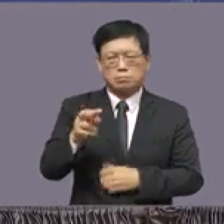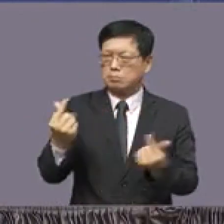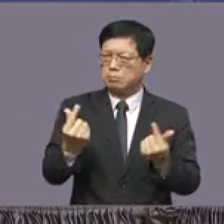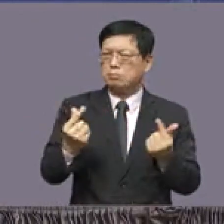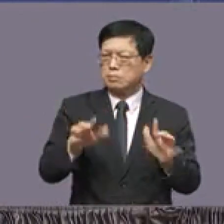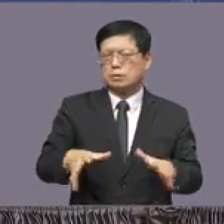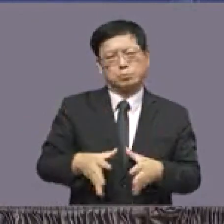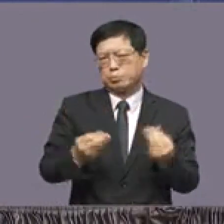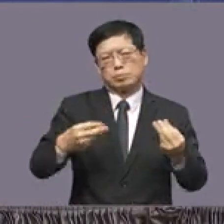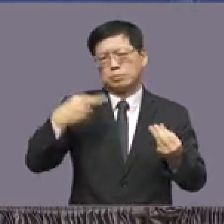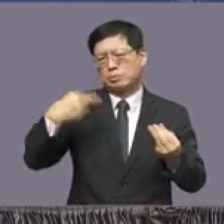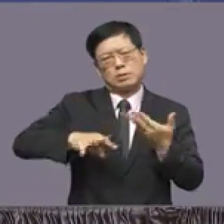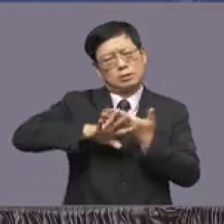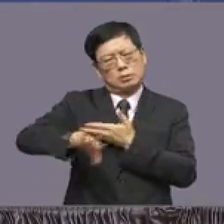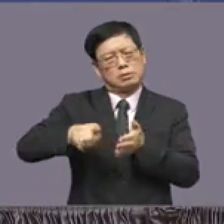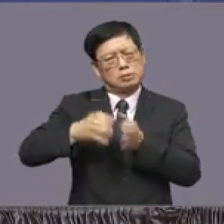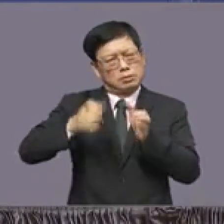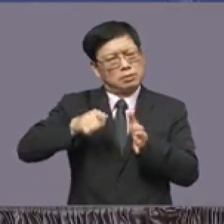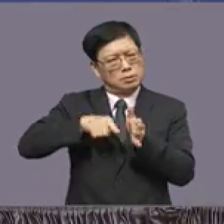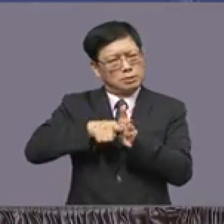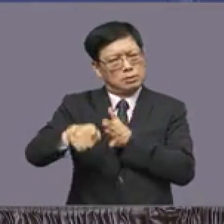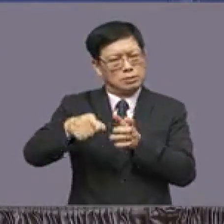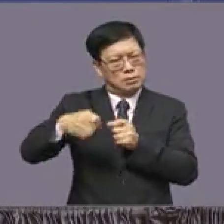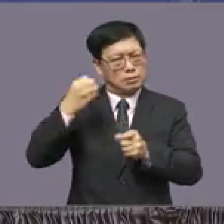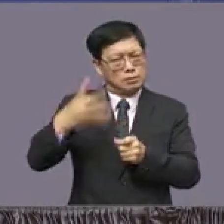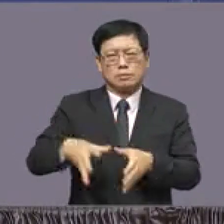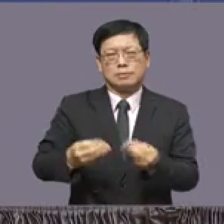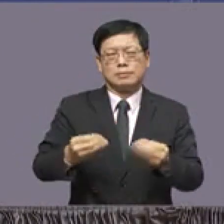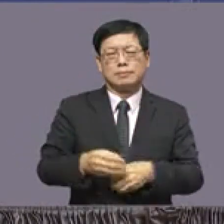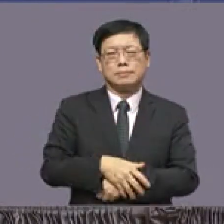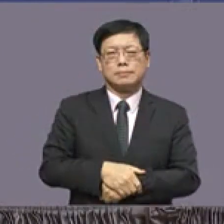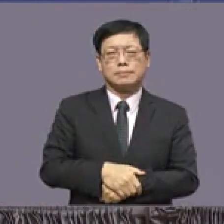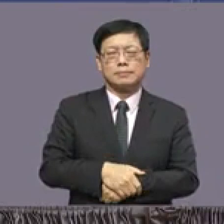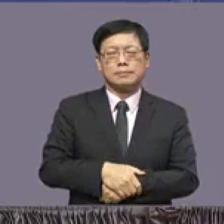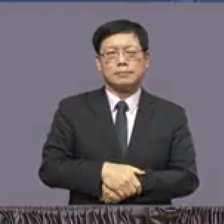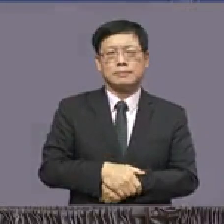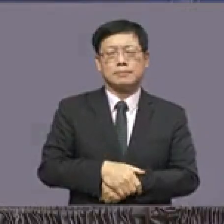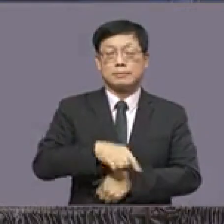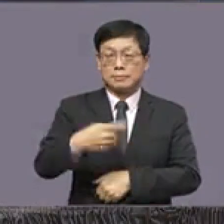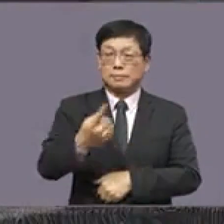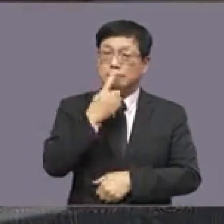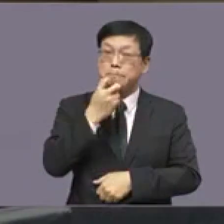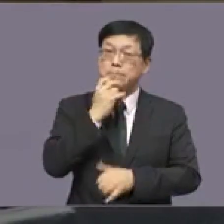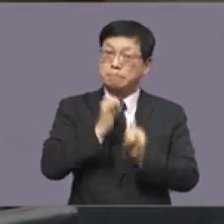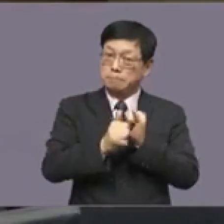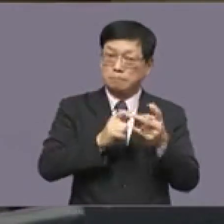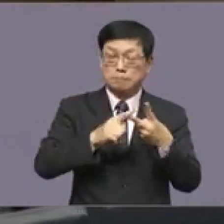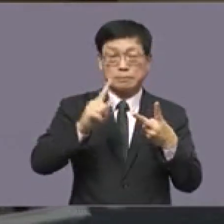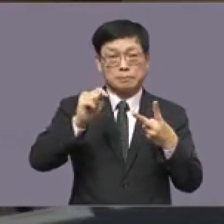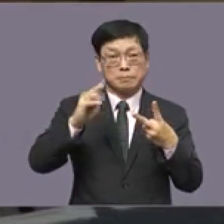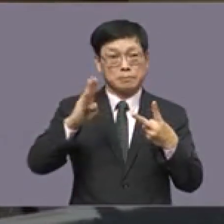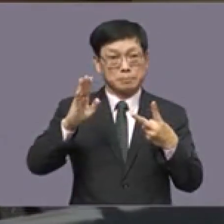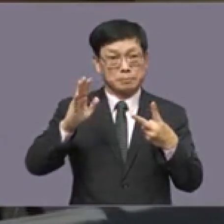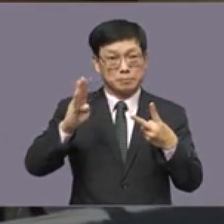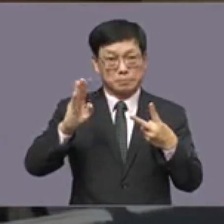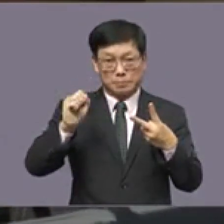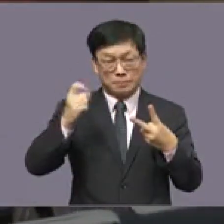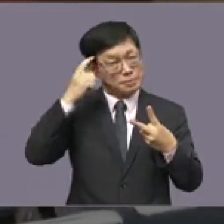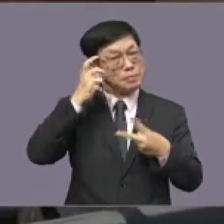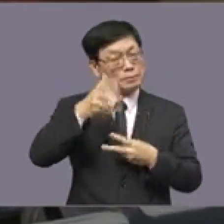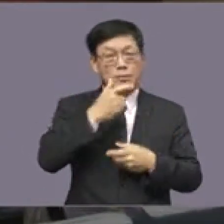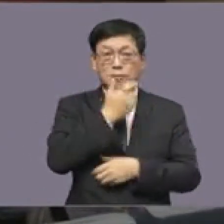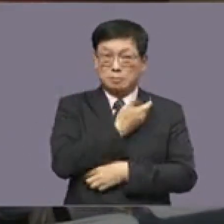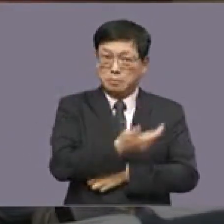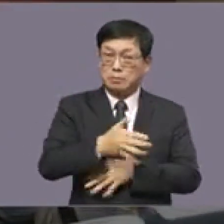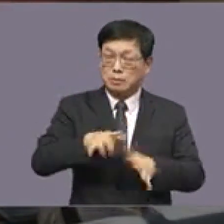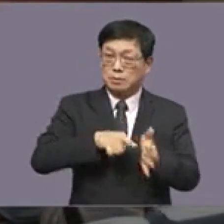并没有再开启新的专案的必要。 好的，那再来是中央社跟 T 台想询问慈济疫苗采购